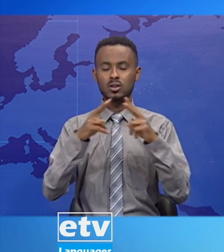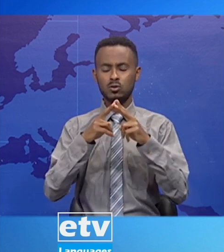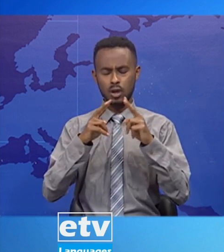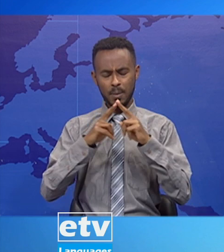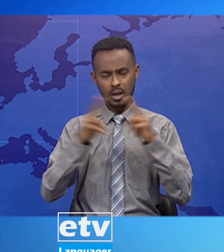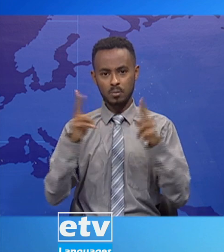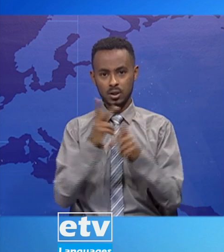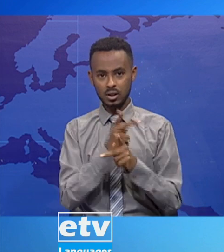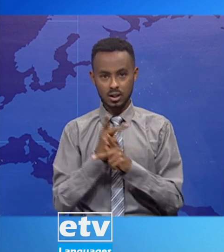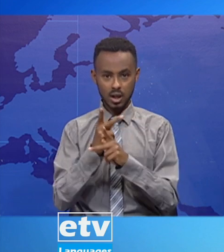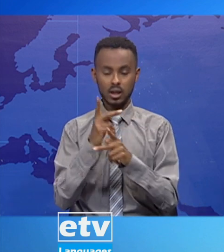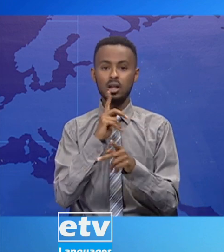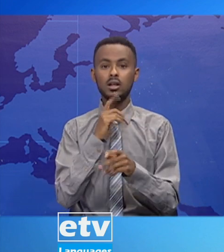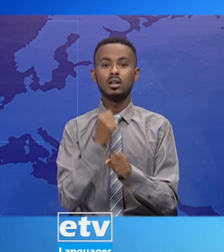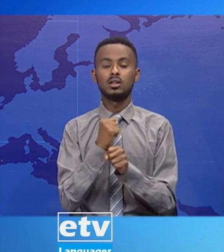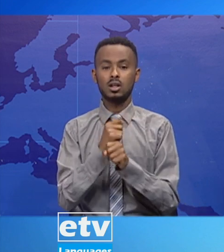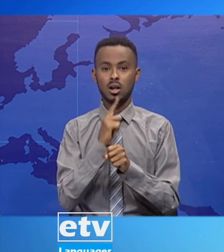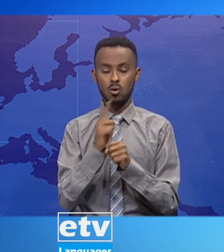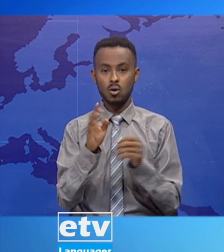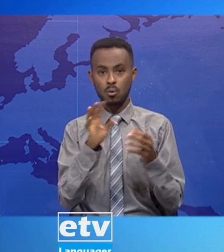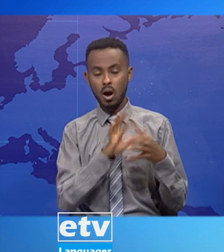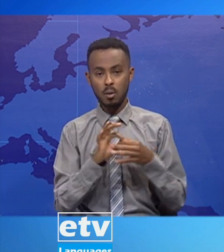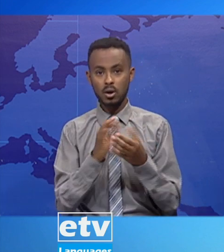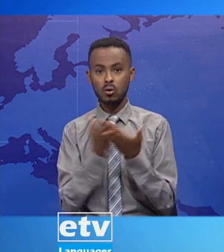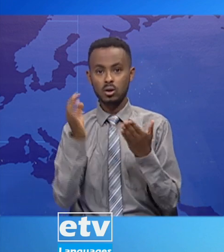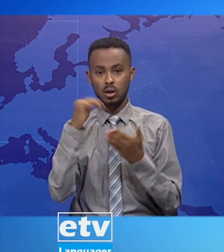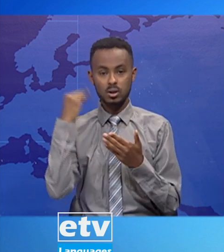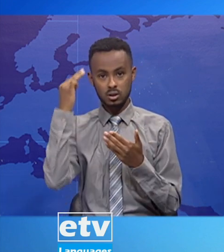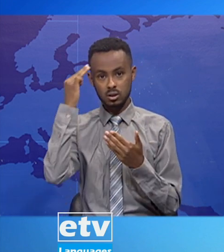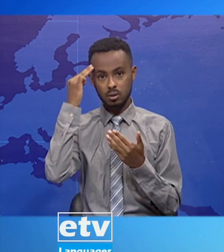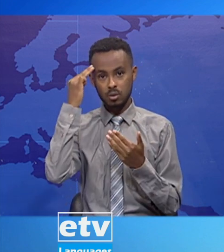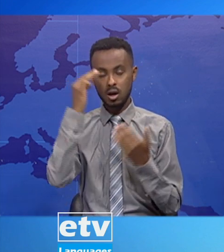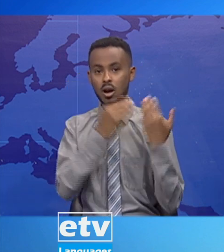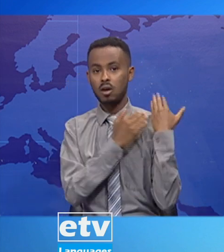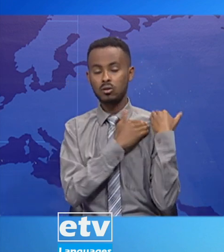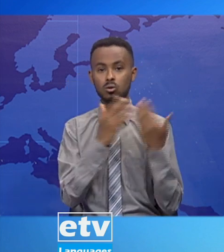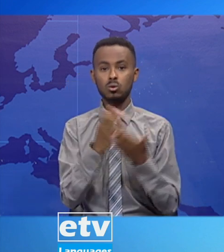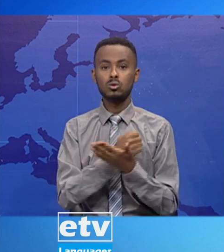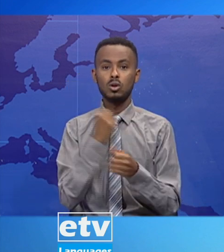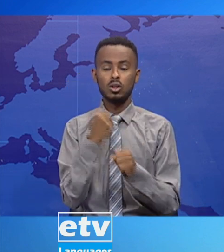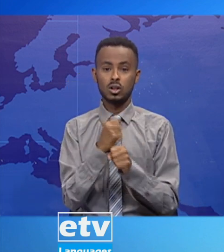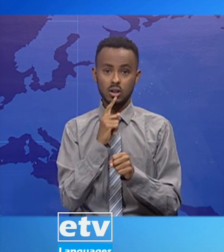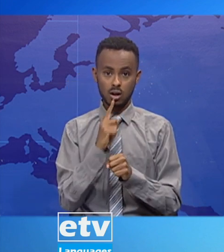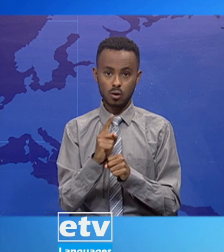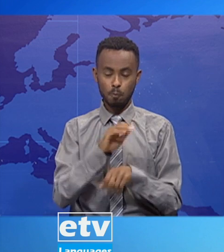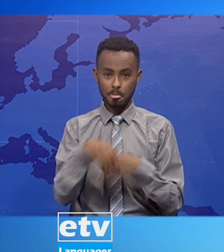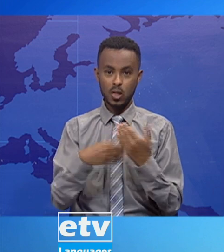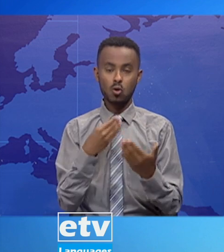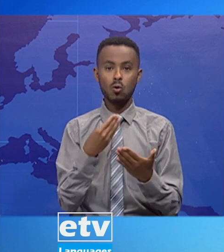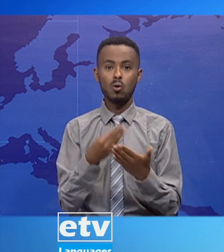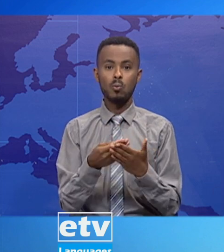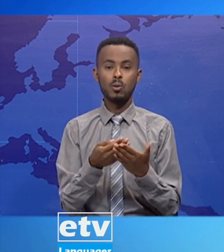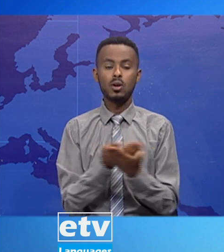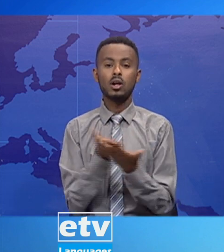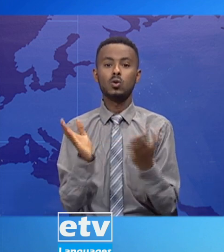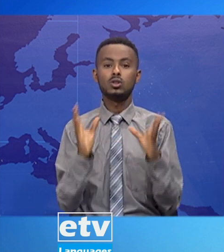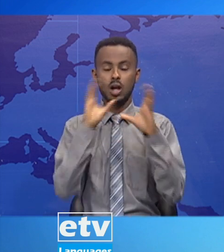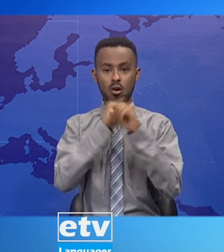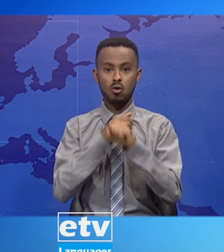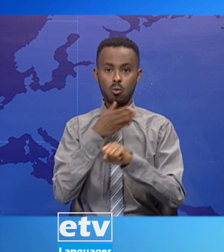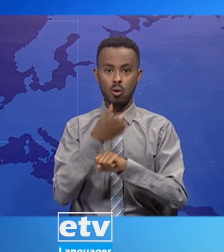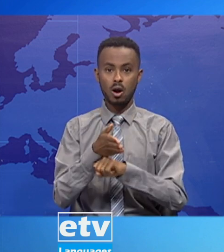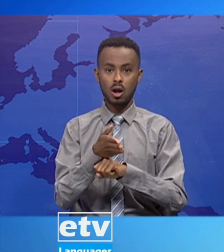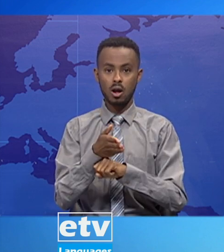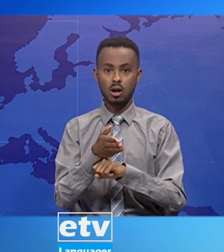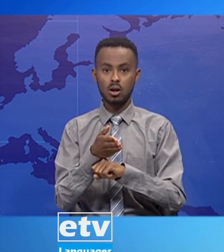በጣም በጥንቃቄ እየተሰራ ነው ማህበራዊ ጉዳይ ሚኒስቴርም ኃላፊነቱን ወስዶ እየሰራ ነው ሁሉም ነገሮች ካለቁ በኋላ